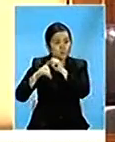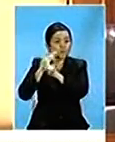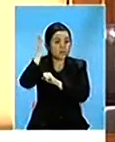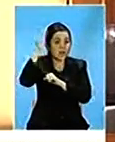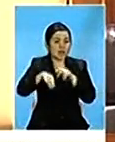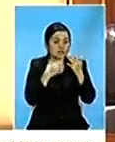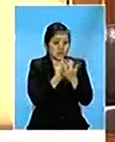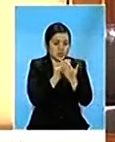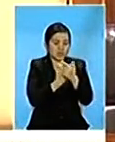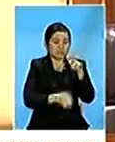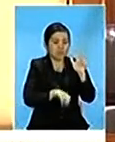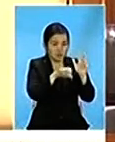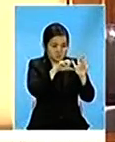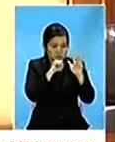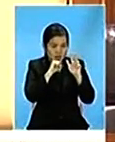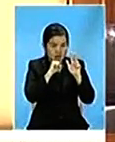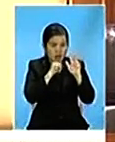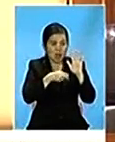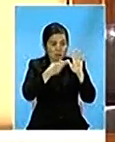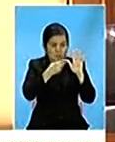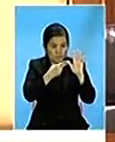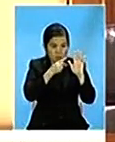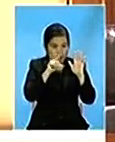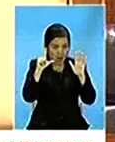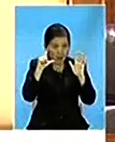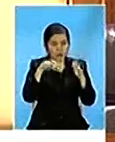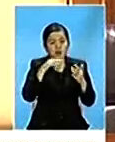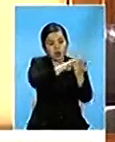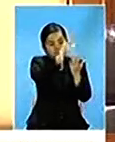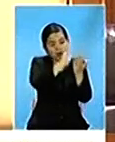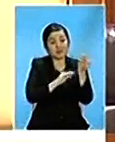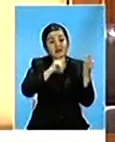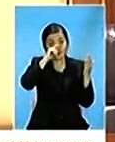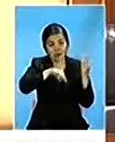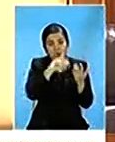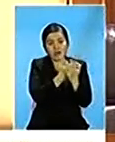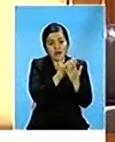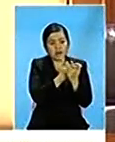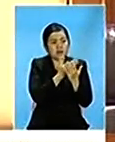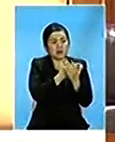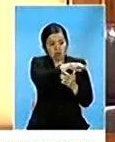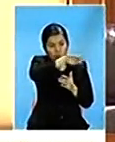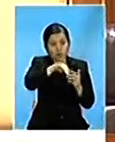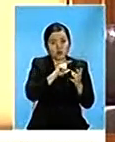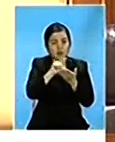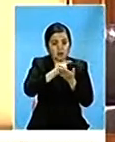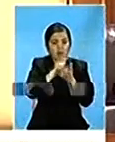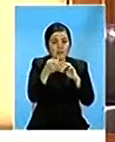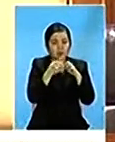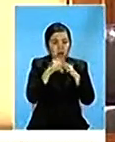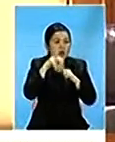350,000เนี่ยเป็นการแก้น้ำท่วมถาวรของประเทศนะครับซึ่งกทมซึ่งอยู่ในภาคอยู่ที่ปลายน้ำก็จะได้รับ